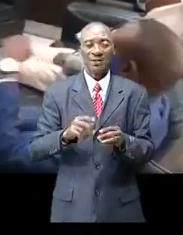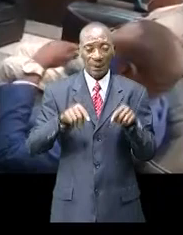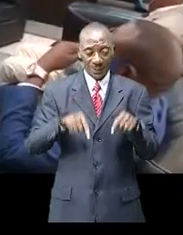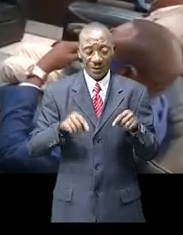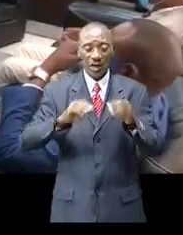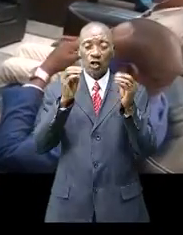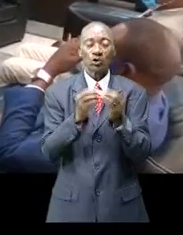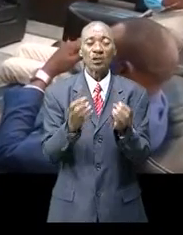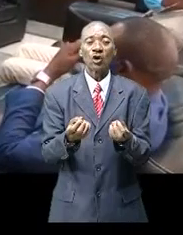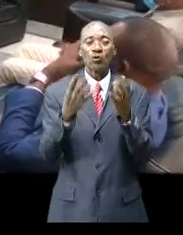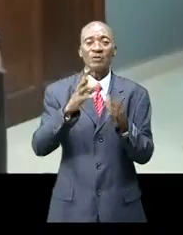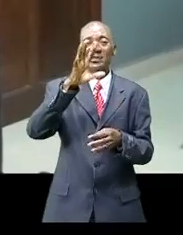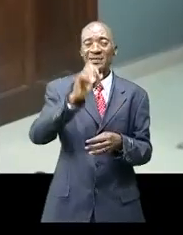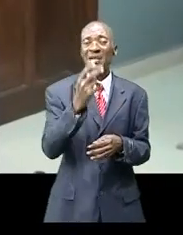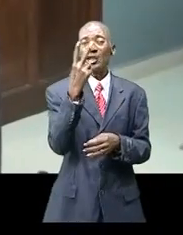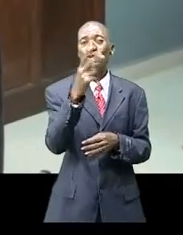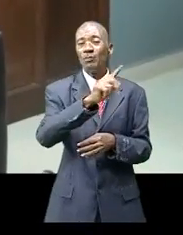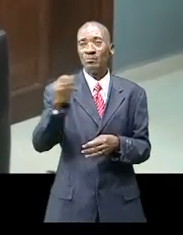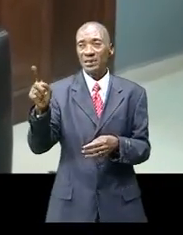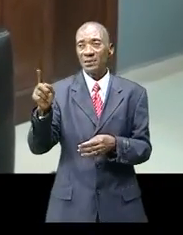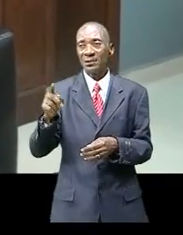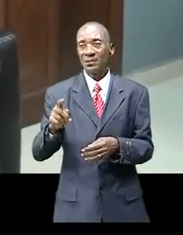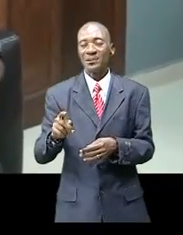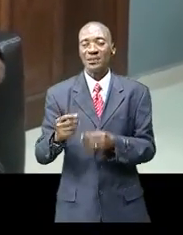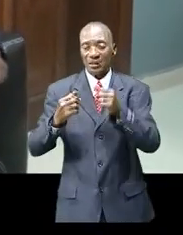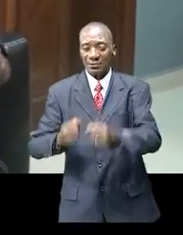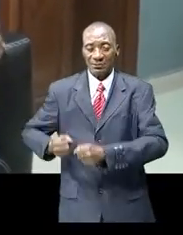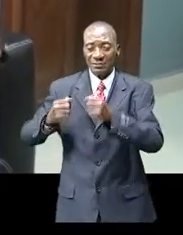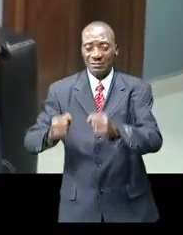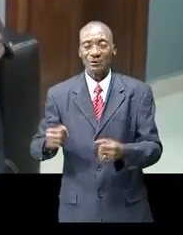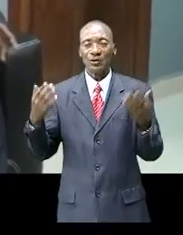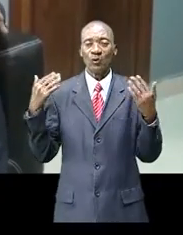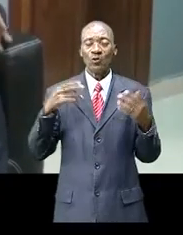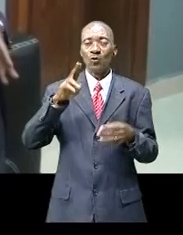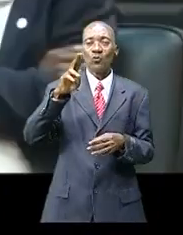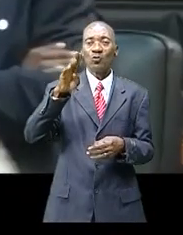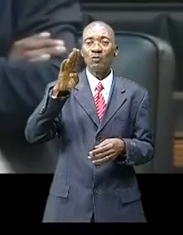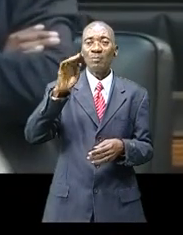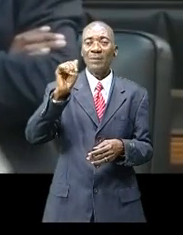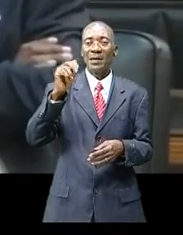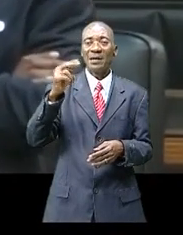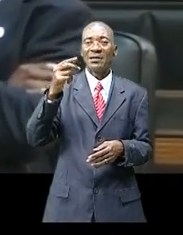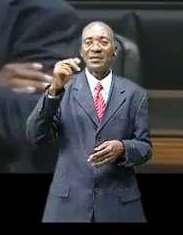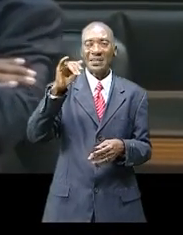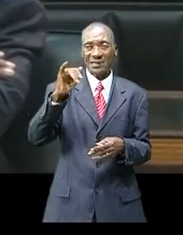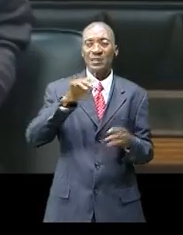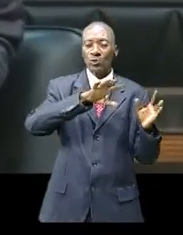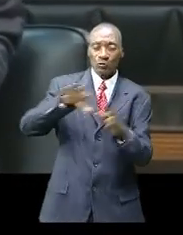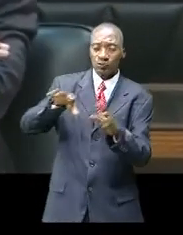avoir traversé la rivière Ubangi. Les autorités locales craignent non seulement les problèmes sanitaires, mais aussi et